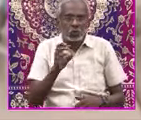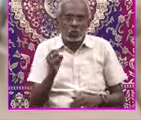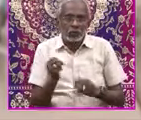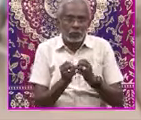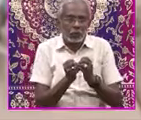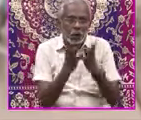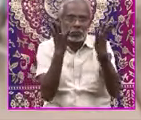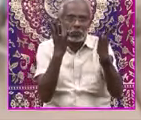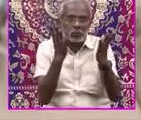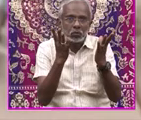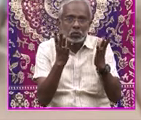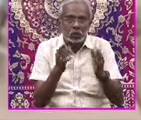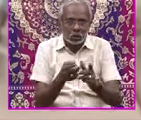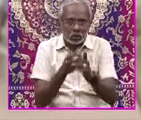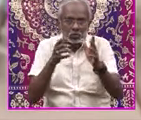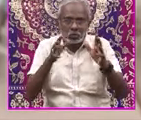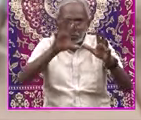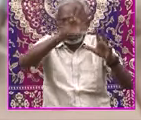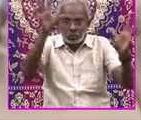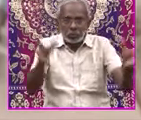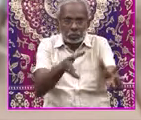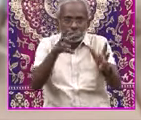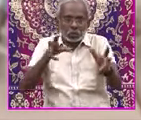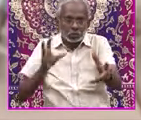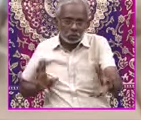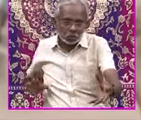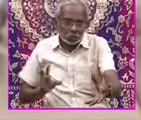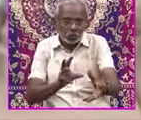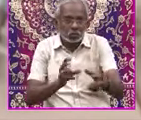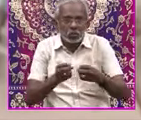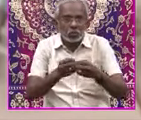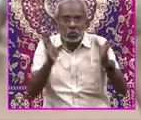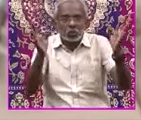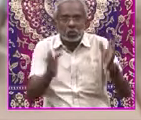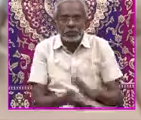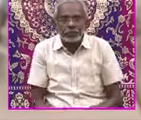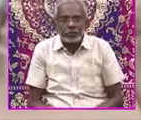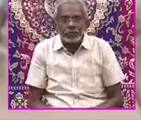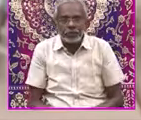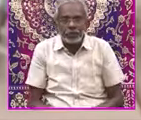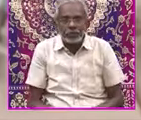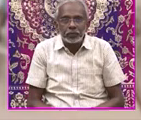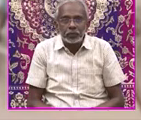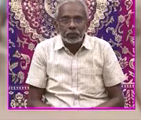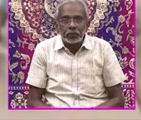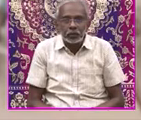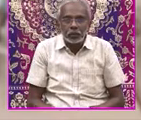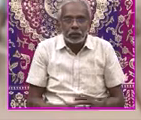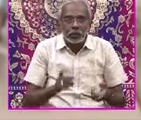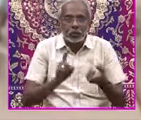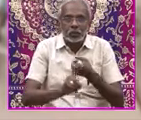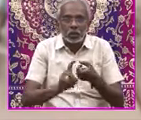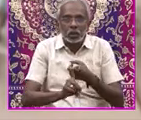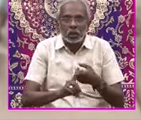அதுக்கப்புறம் பீரங்கி, இது போன்ற கருவிகளை பயன்படுத்திதான் தற்பொழுது போரிடுகிறார்கள். இப்ப இந்த படை வேழம் என